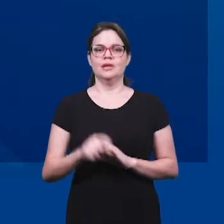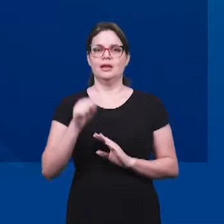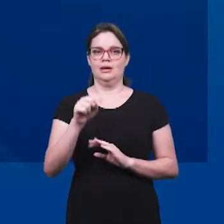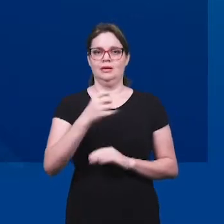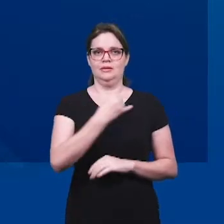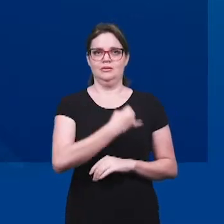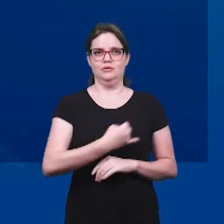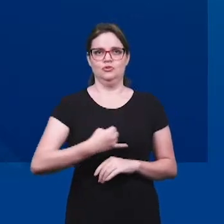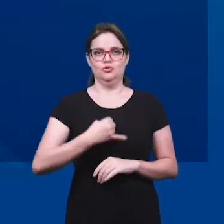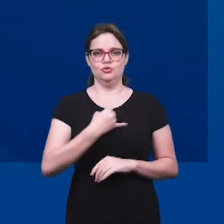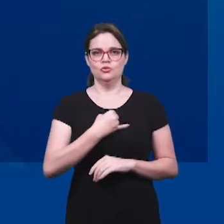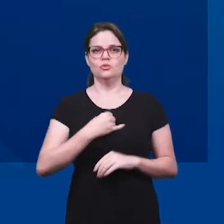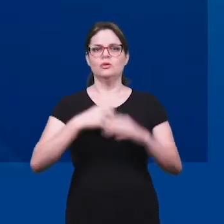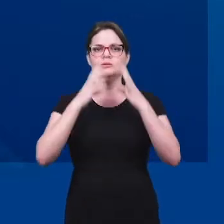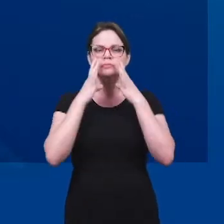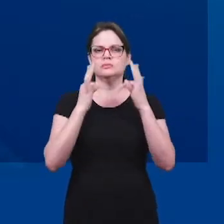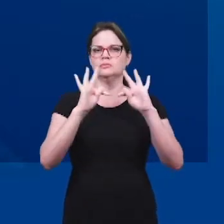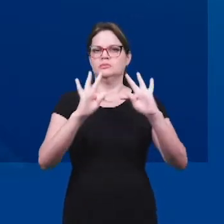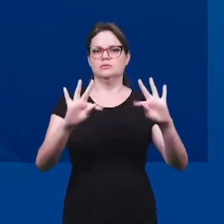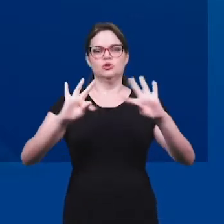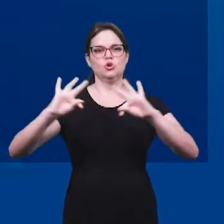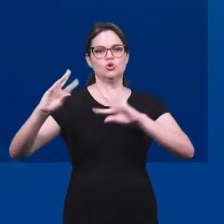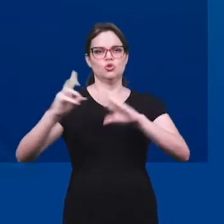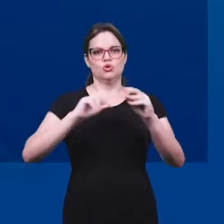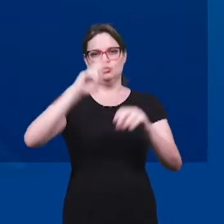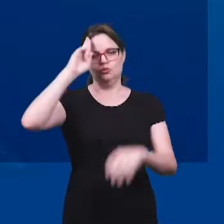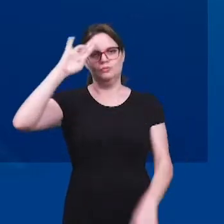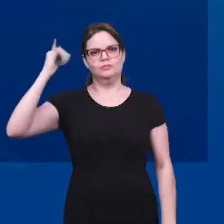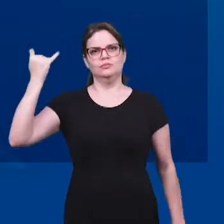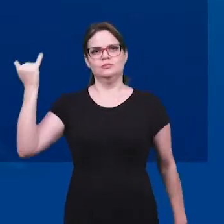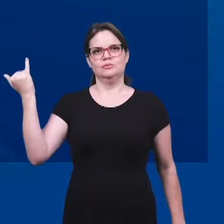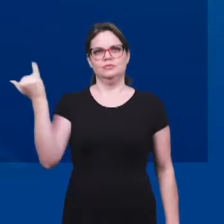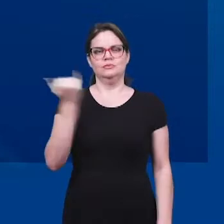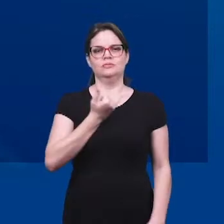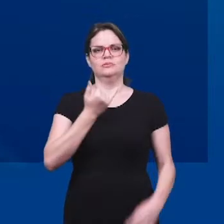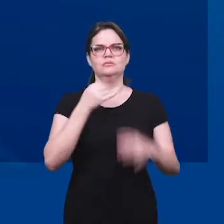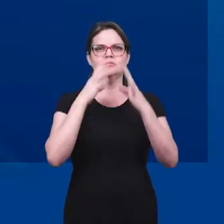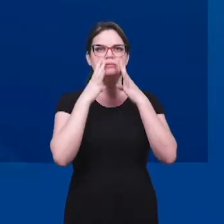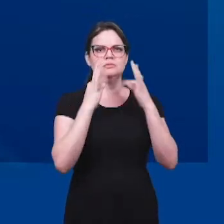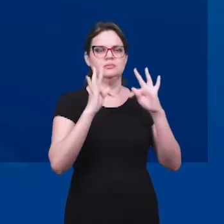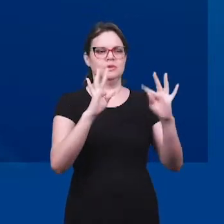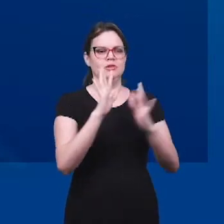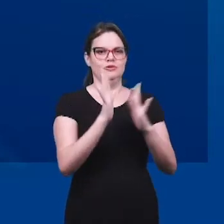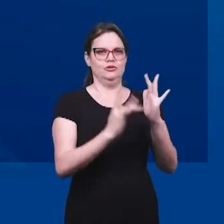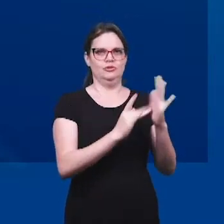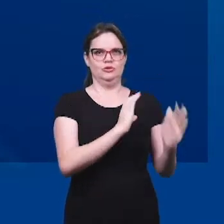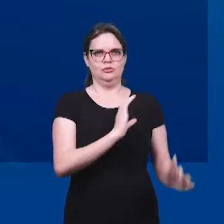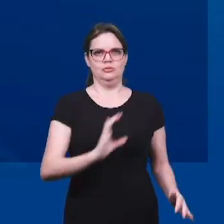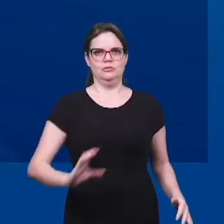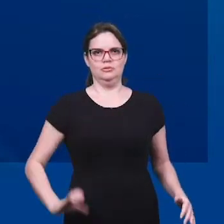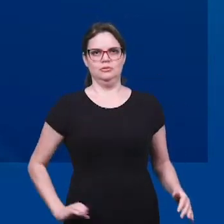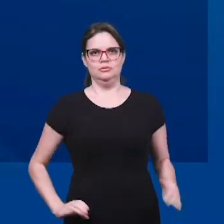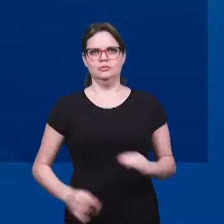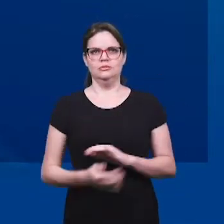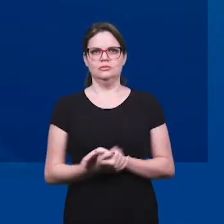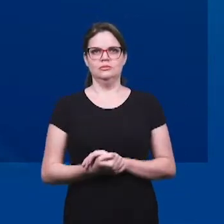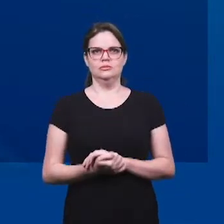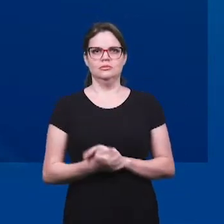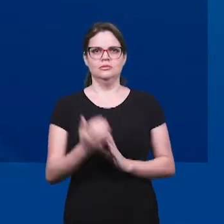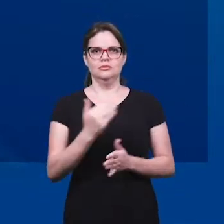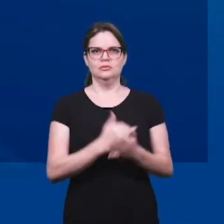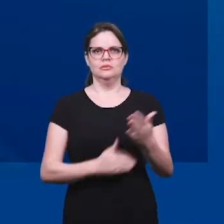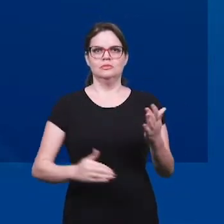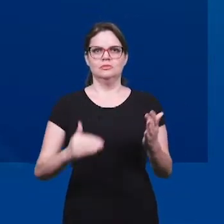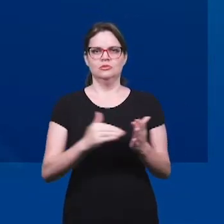testificou da palavra de Deus e do testemunho de Jesus Cristo e de toda